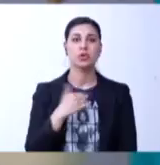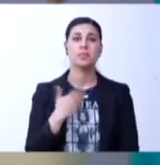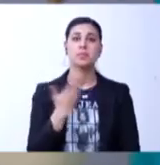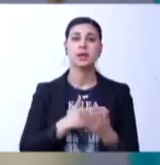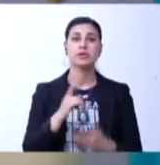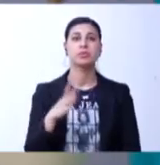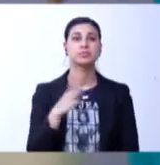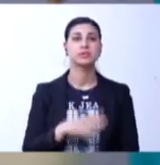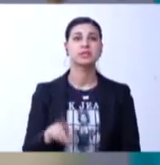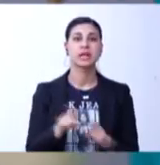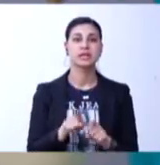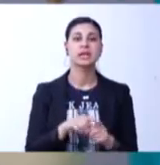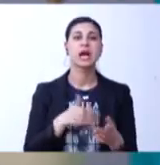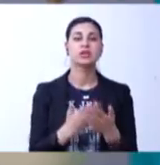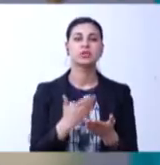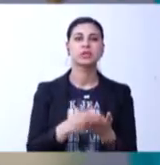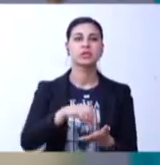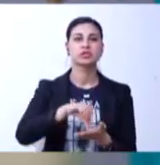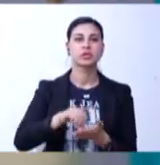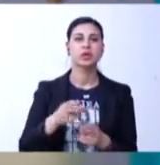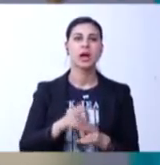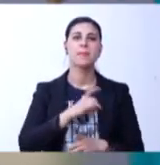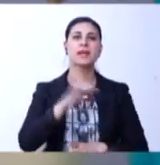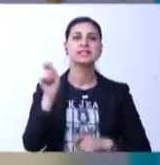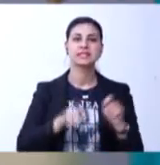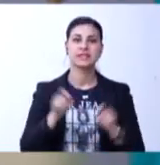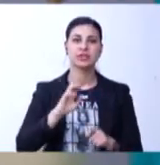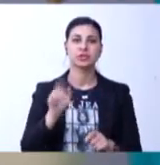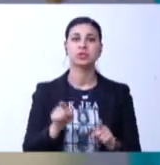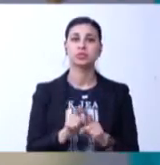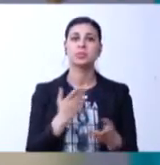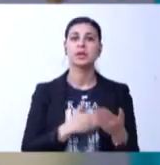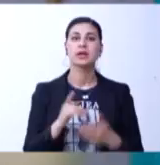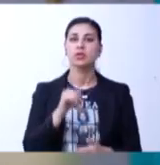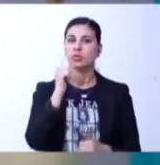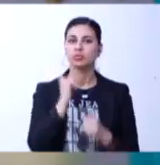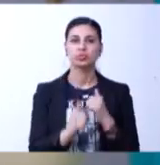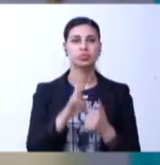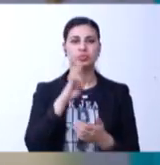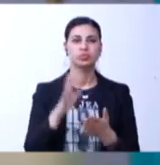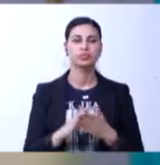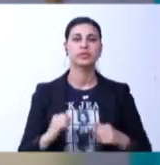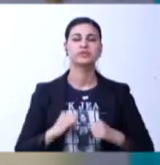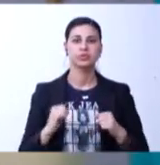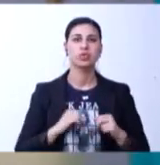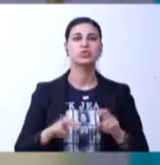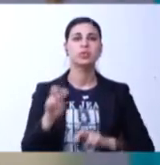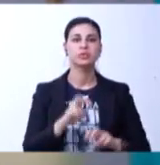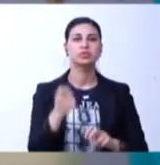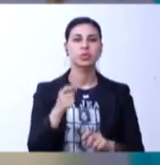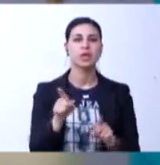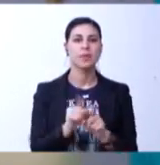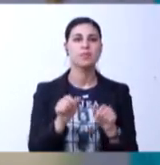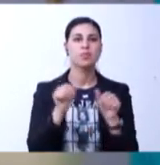რომ საქართველოს ასე აქტიურად არის ჩართული ამ ფესტივალში და ისიც მიხარია, რომ ჩვენ მუდმივად ვცდილობთ მოვძებნოთ გარკვეული